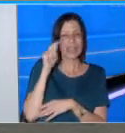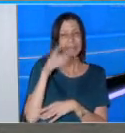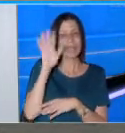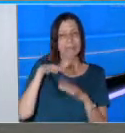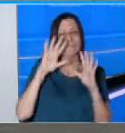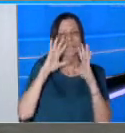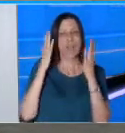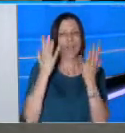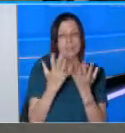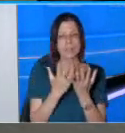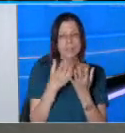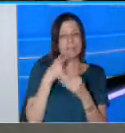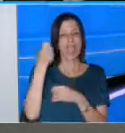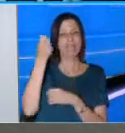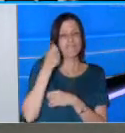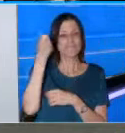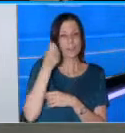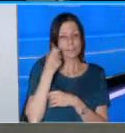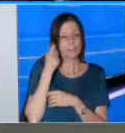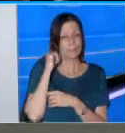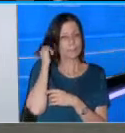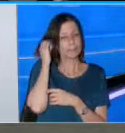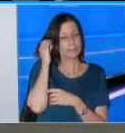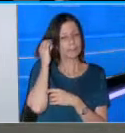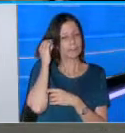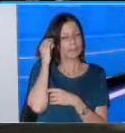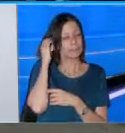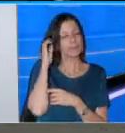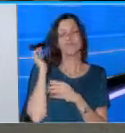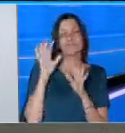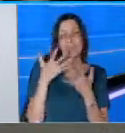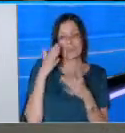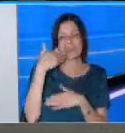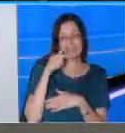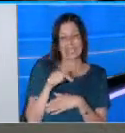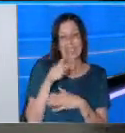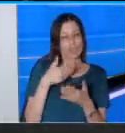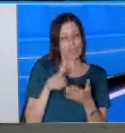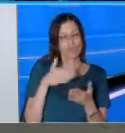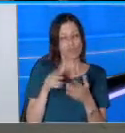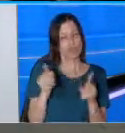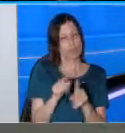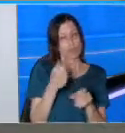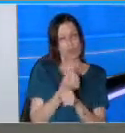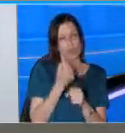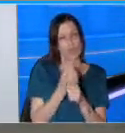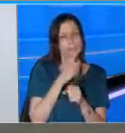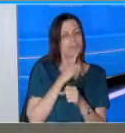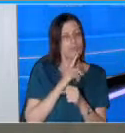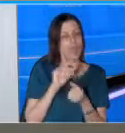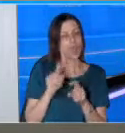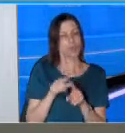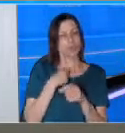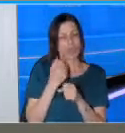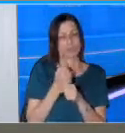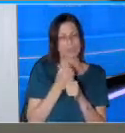בלונים ועפיפונים, ואם מדינת ישראל תמשיך כמו שהיא עושה בסוריה, כמו שהיא עושה